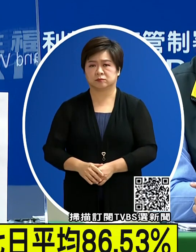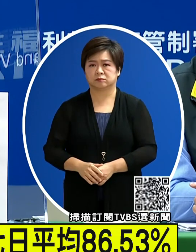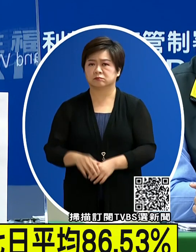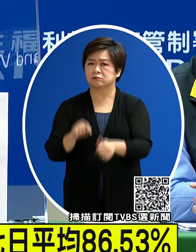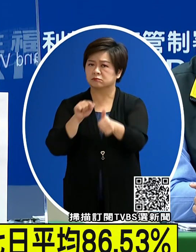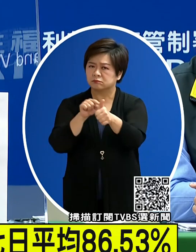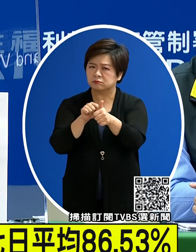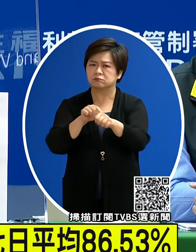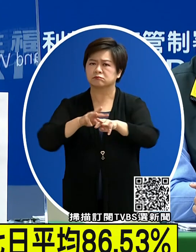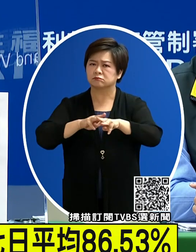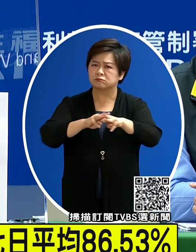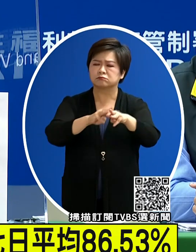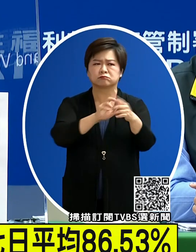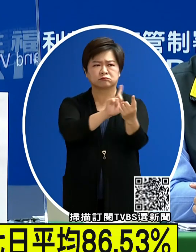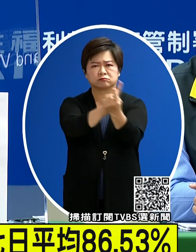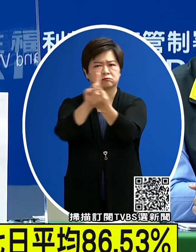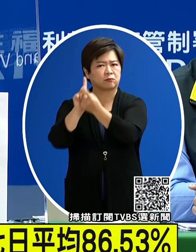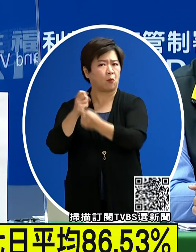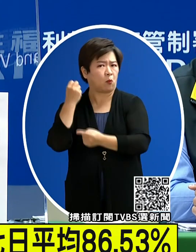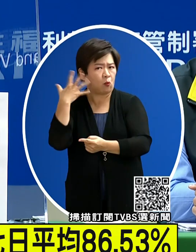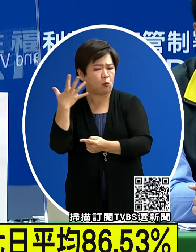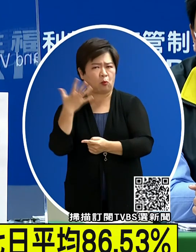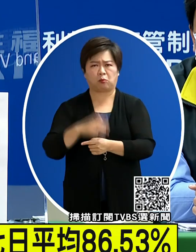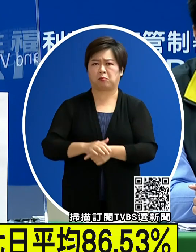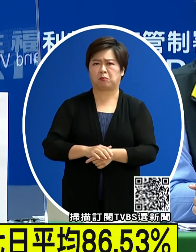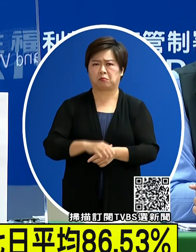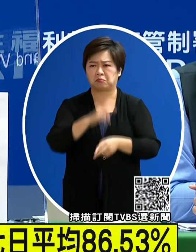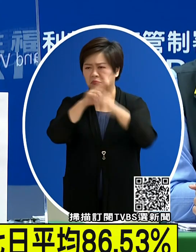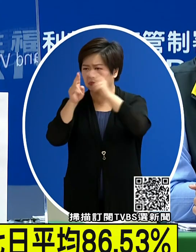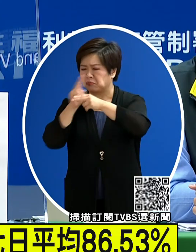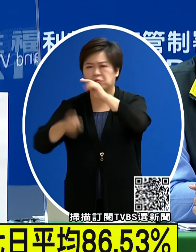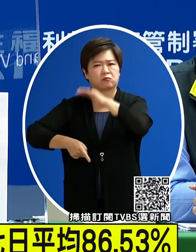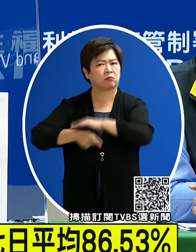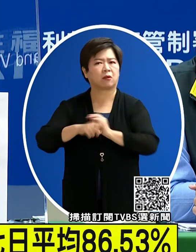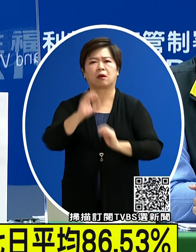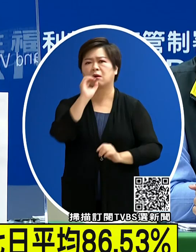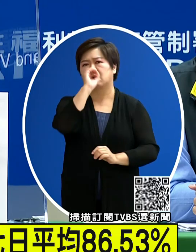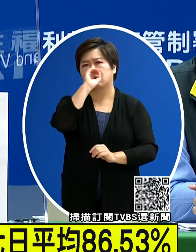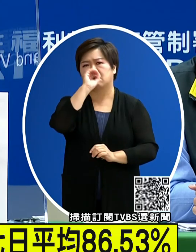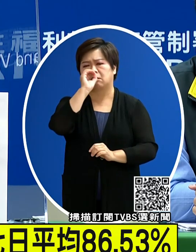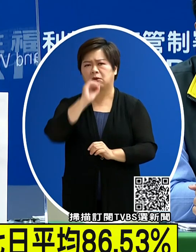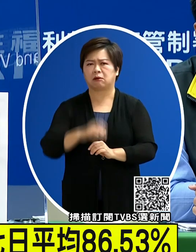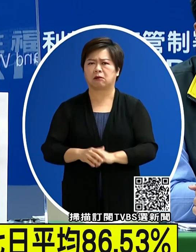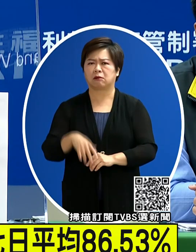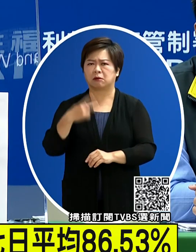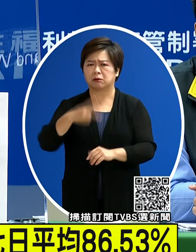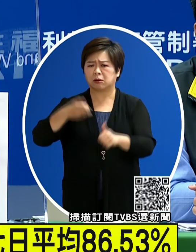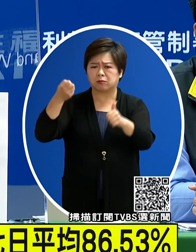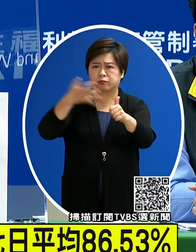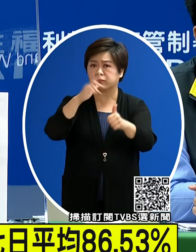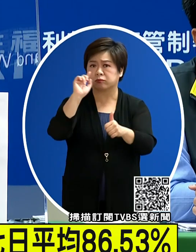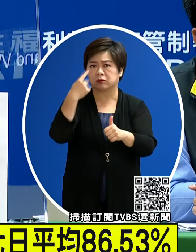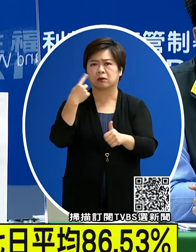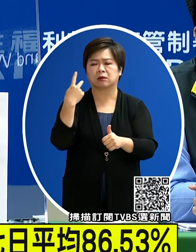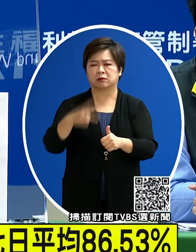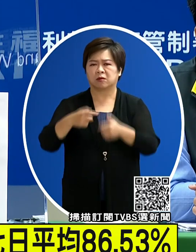没有什么外出的接触，也不当的接触都没有，不过详细的原因我们要持续的在调查。